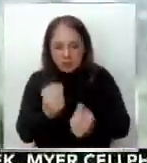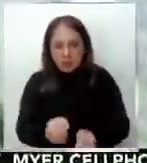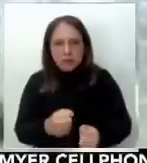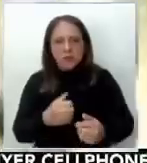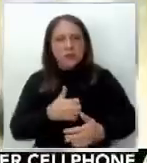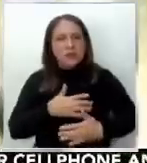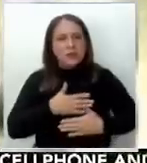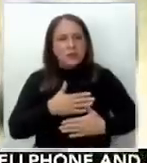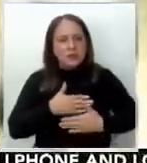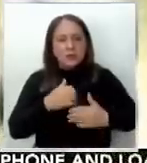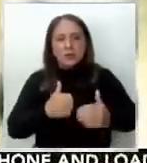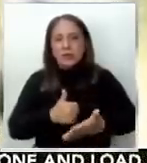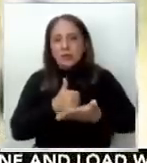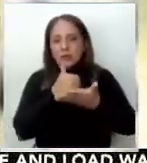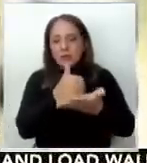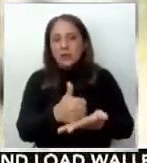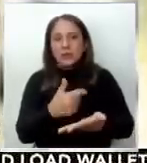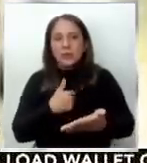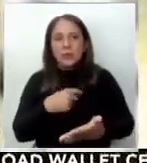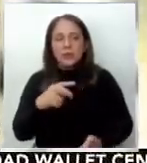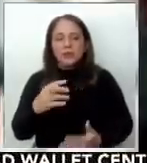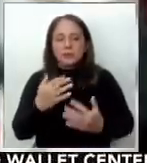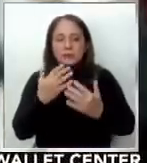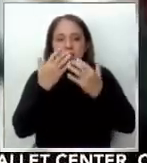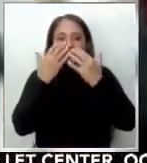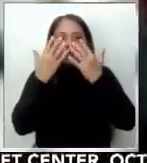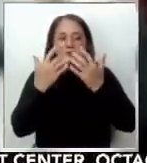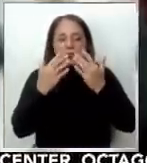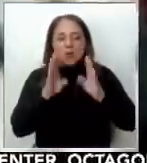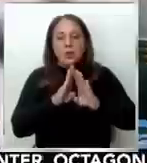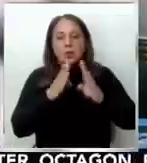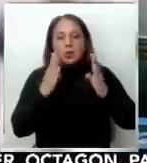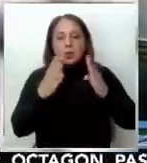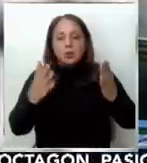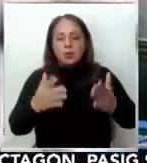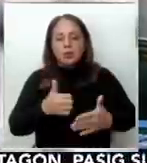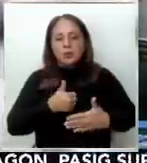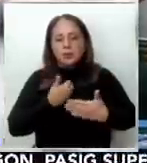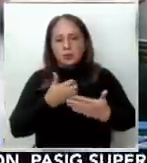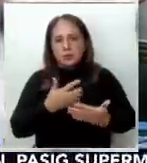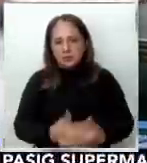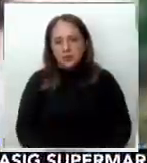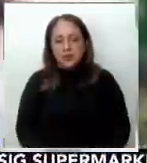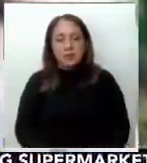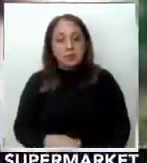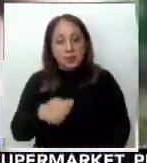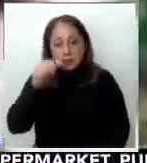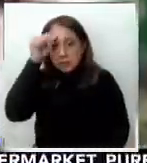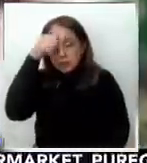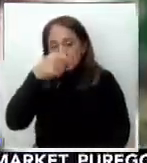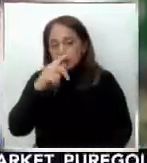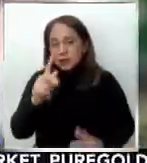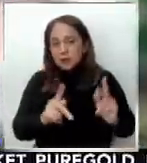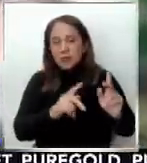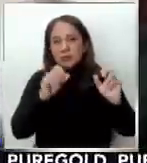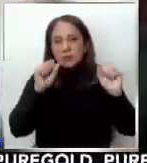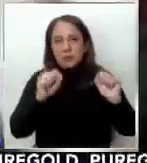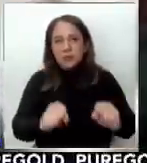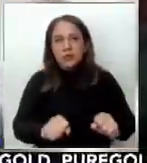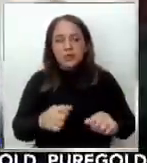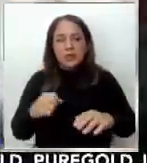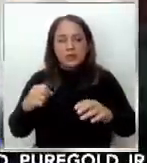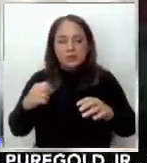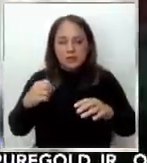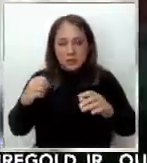nakatulong siya kasi ang mga vapors na to. Binubukas niya kasi yung daanan ng hangin natin. Pero may paalala mga eksperto. Pwede din kasi ito maka-harm pag